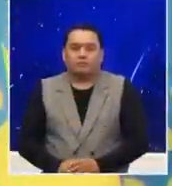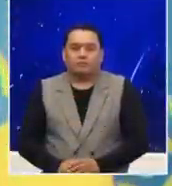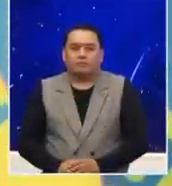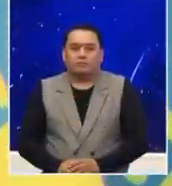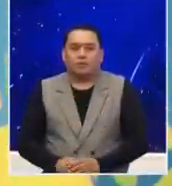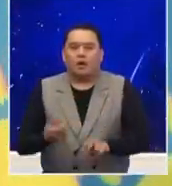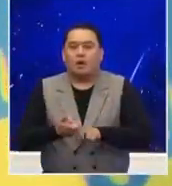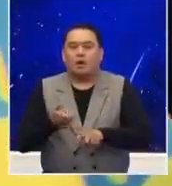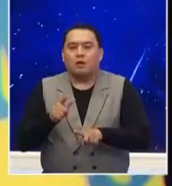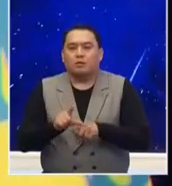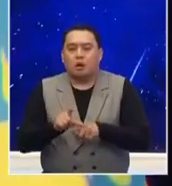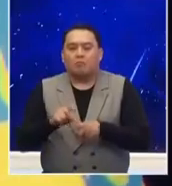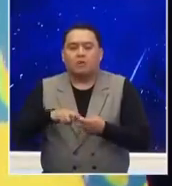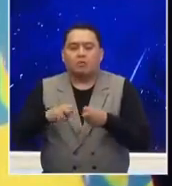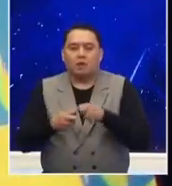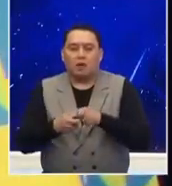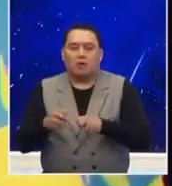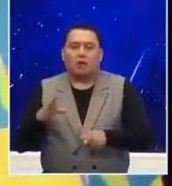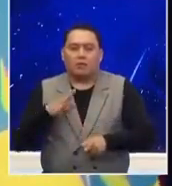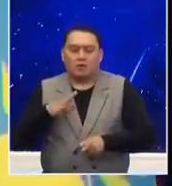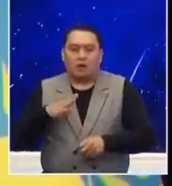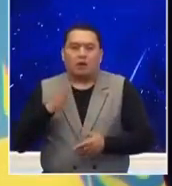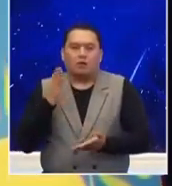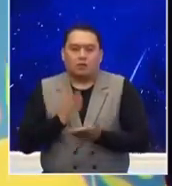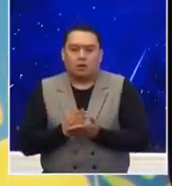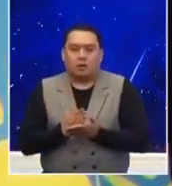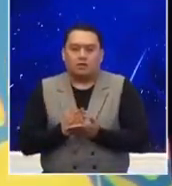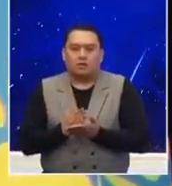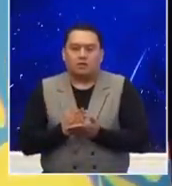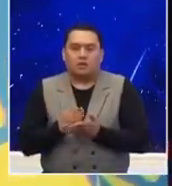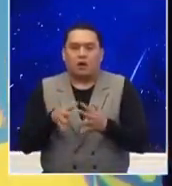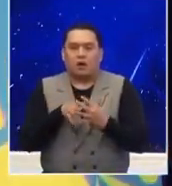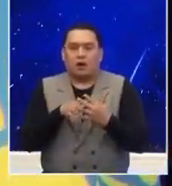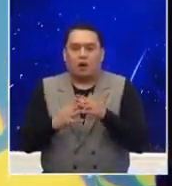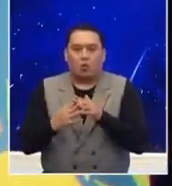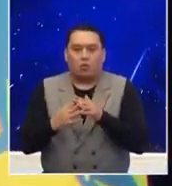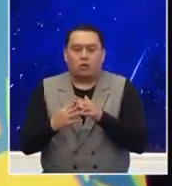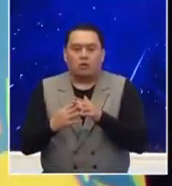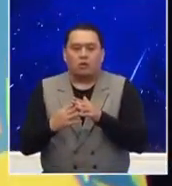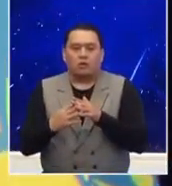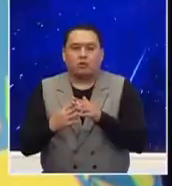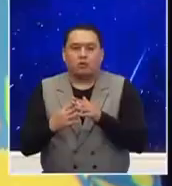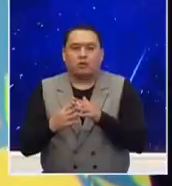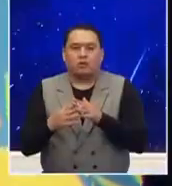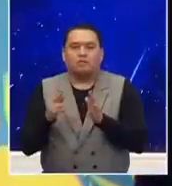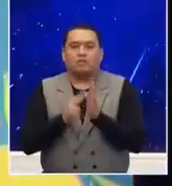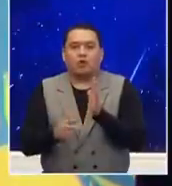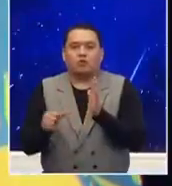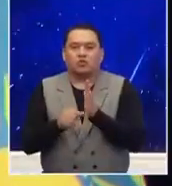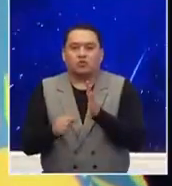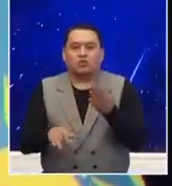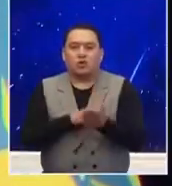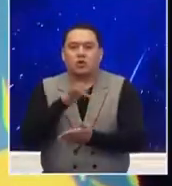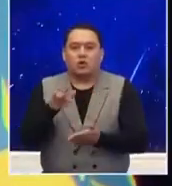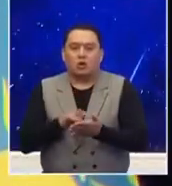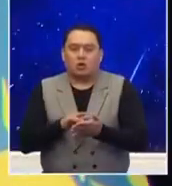Эта проблема очень остро стояла, как мы все знаем с вами. Конечно, не острее, чем проблема аула, но из 86 городов